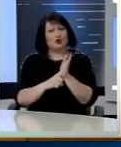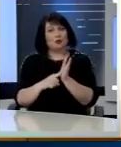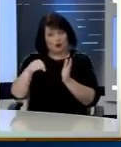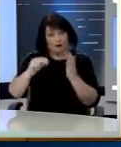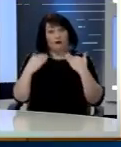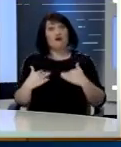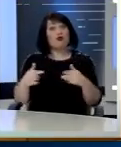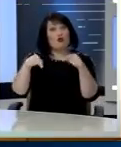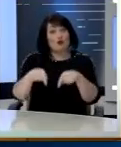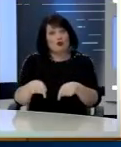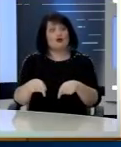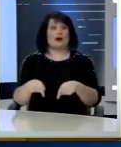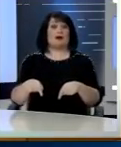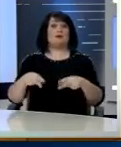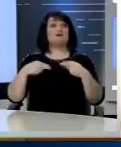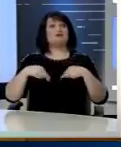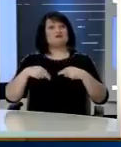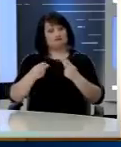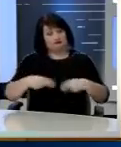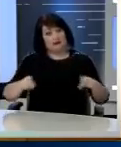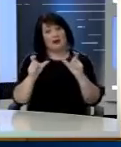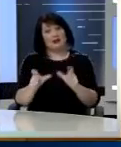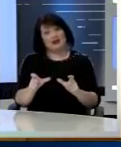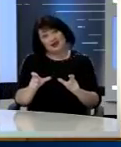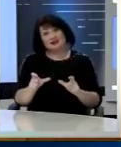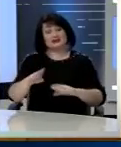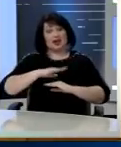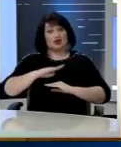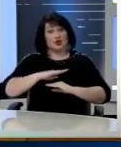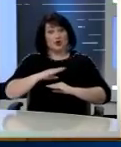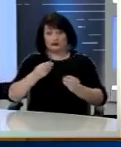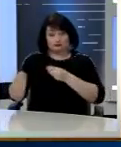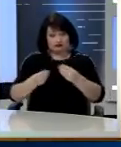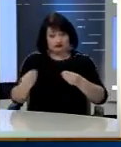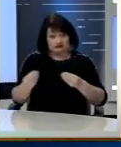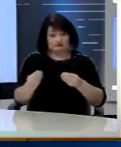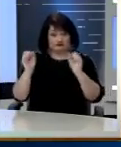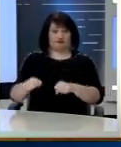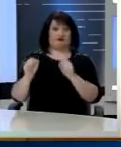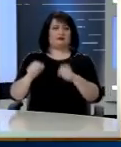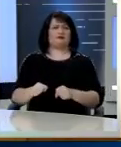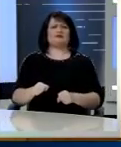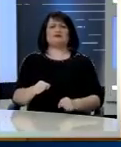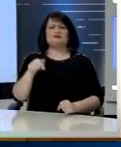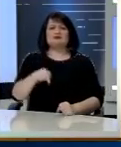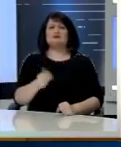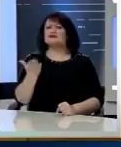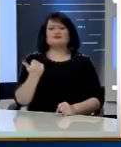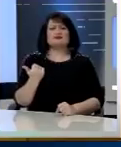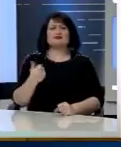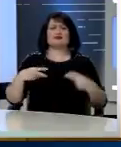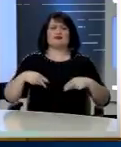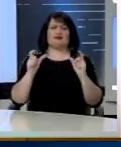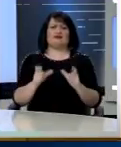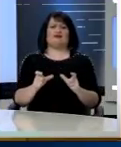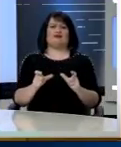Βουλή, το φέραμε στον Κησέα, το ξαναφέραμε στη Βουλή, το ξαναφέραμε στον Κησέα. Και δεν υπάρχουν εδώ, όταν αφορά το Υπουργείο Εθνικής